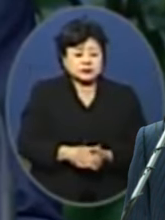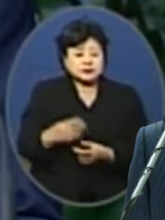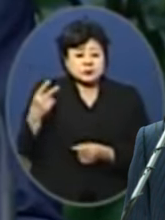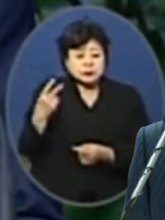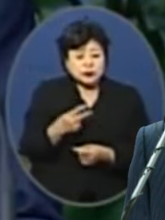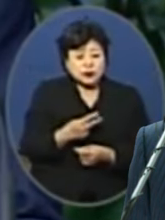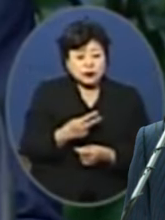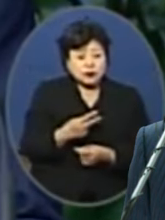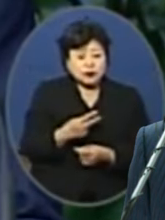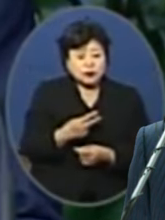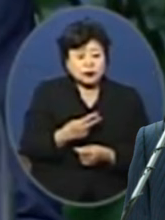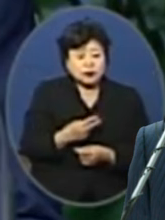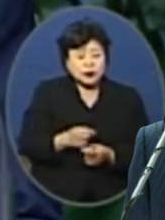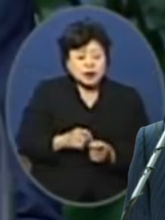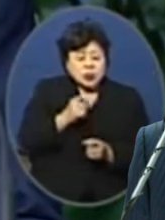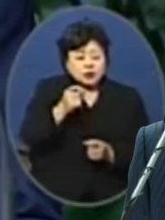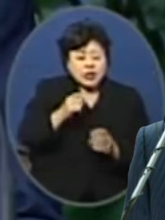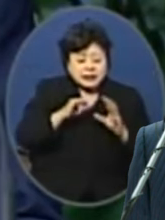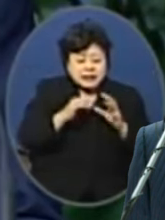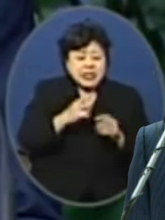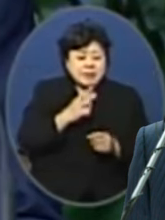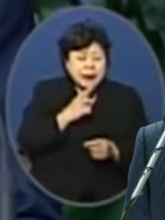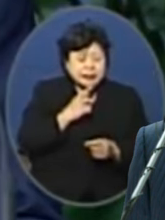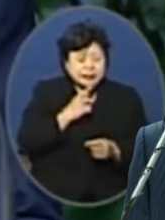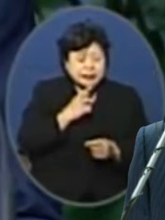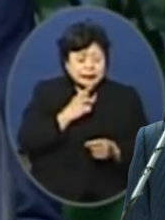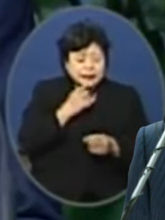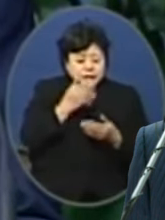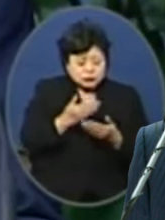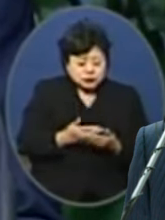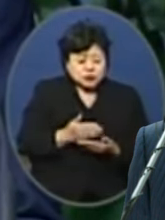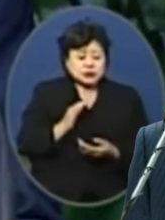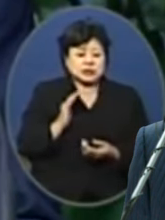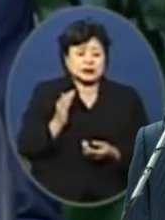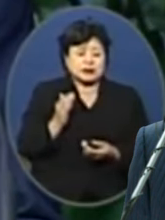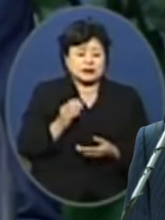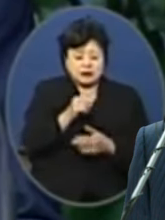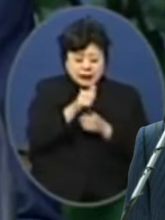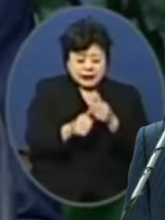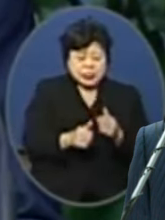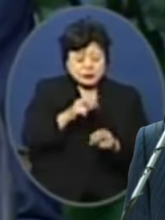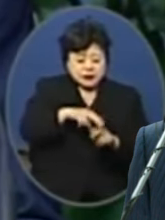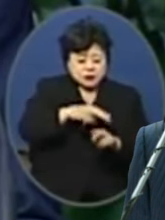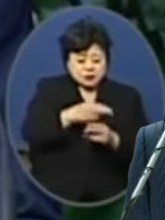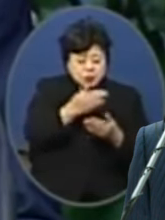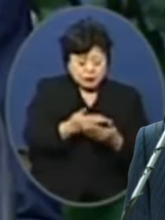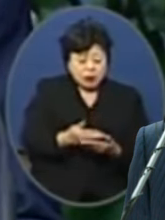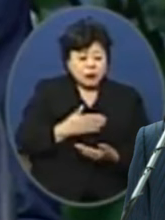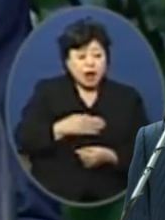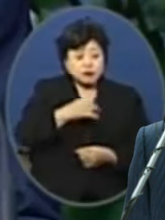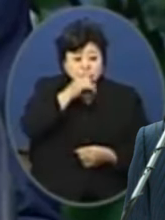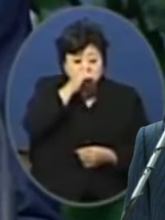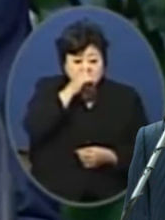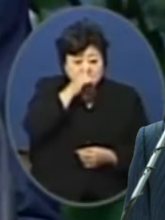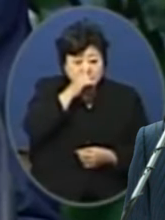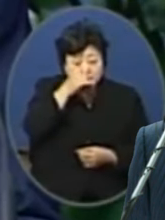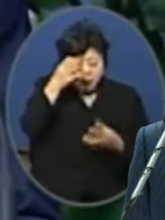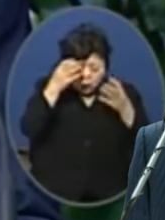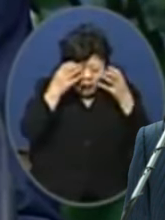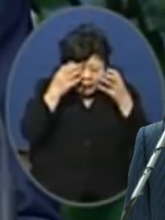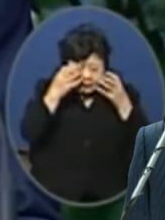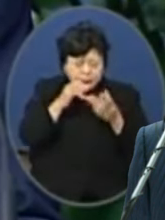그리고 오직 영원한 세계만이 우리에게 주어진 하나님의 선물인 것을 깨달아 알 수 있는 것이므로